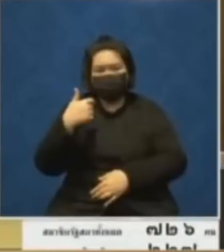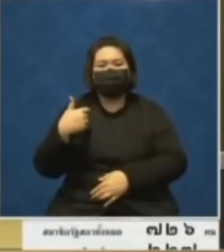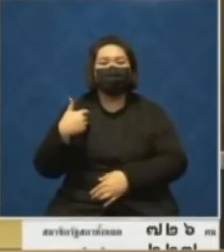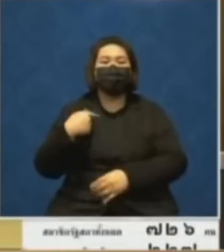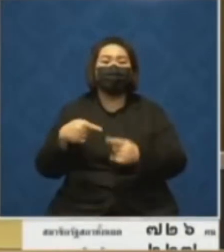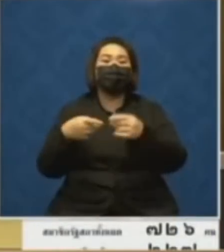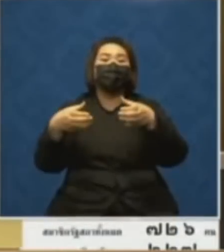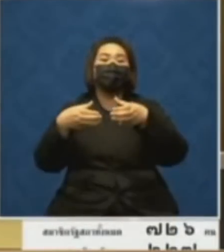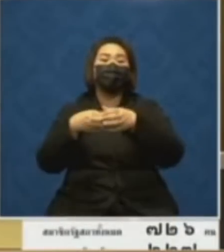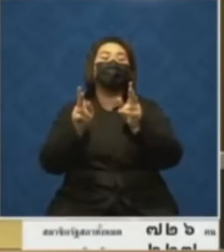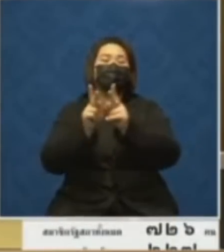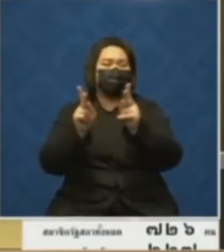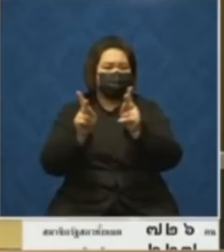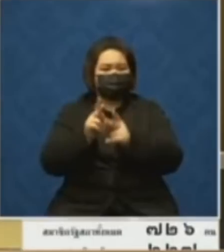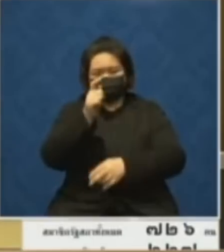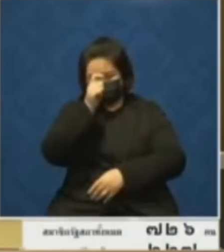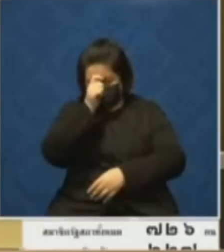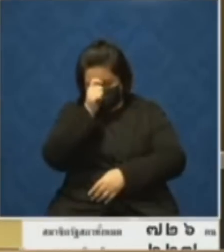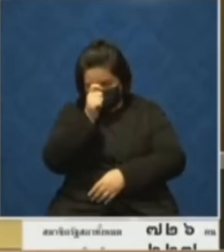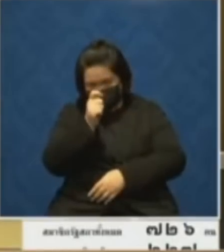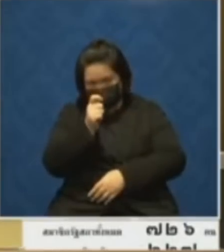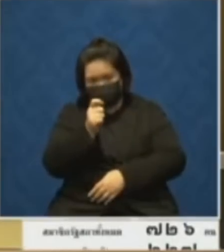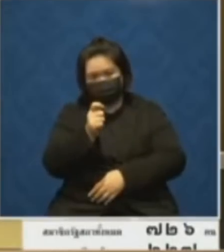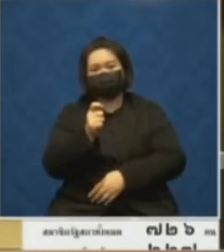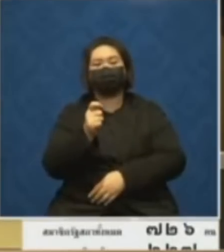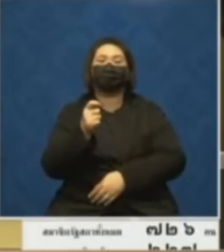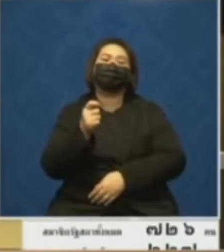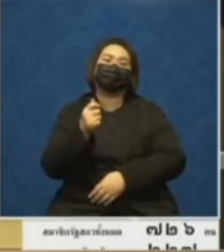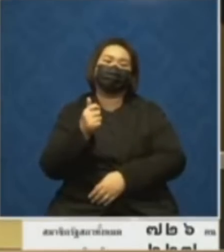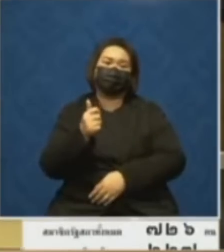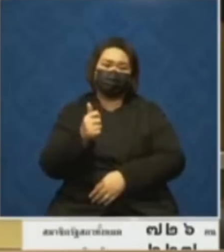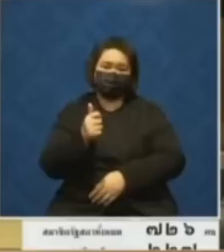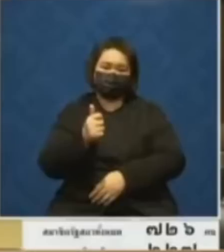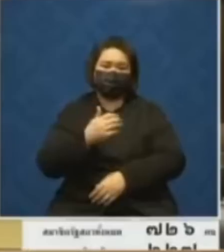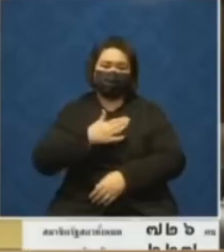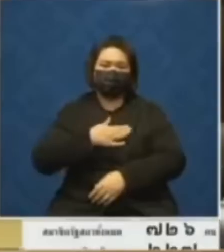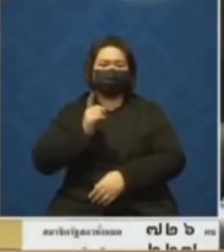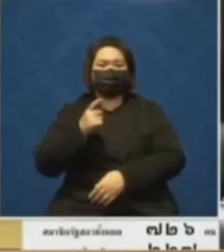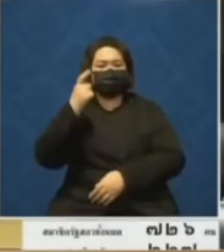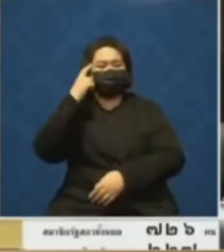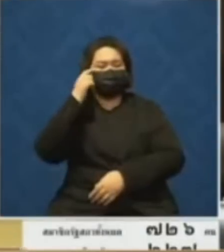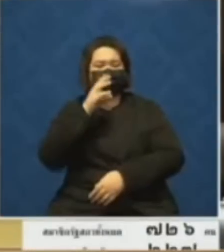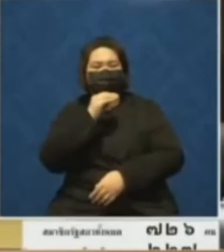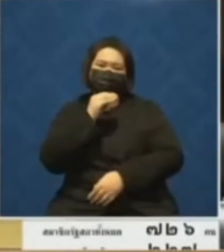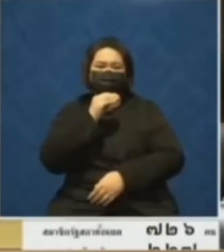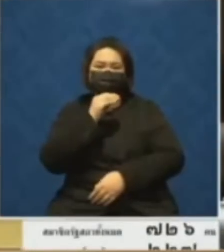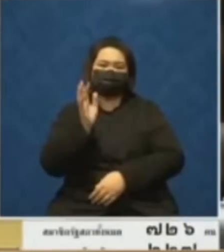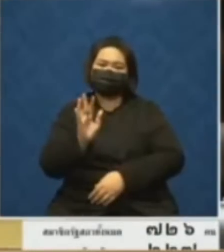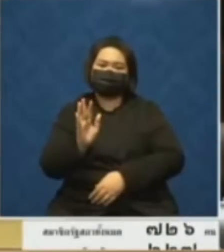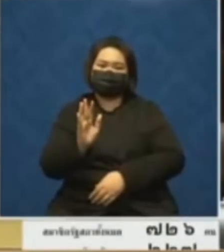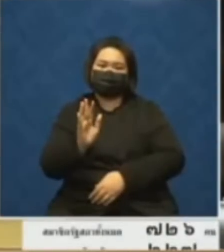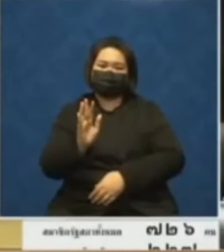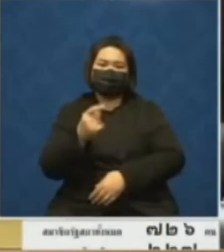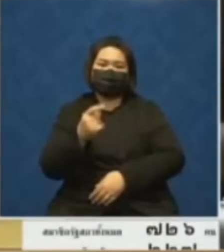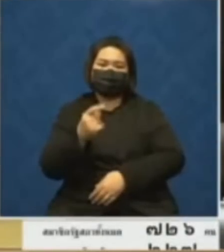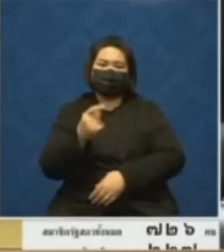ทำชวนออกโรงอย่าศึก ด้านชัดชวานลั่น ข้านพรบ.สอบสวนคดีอายาอัี้